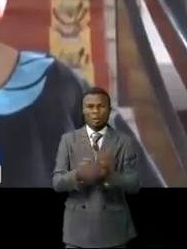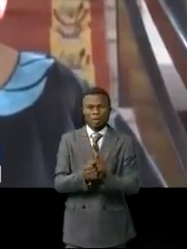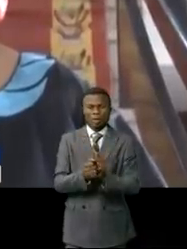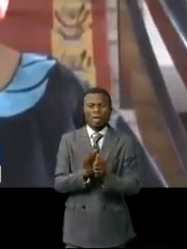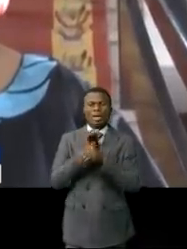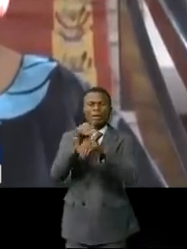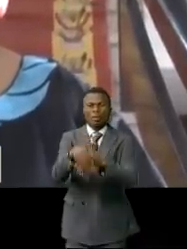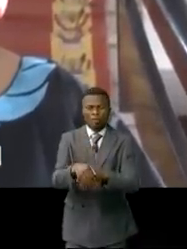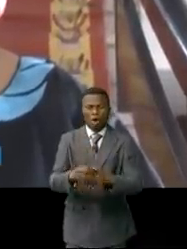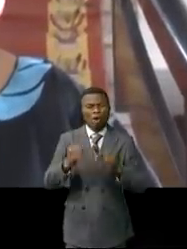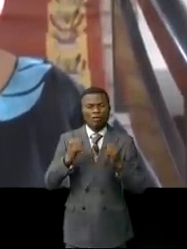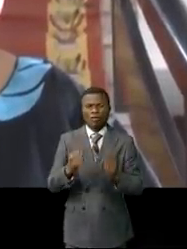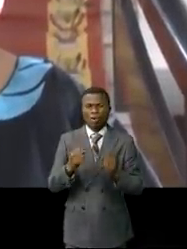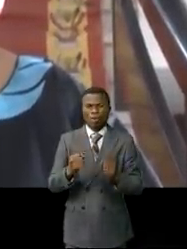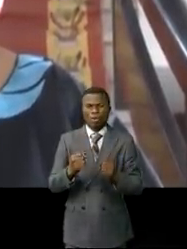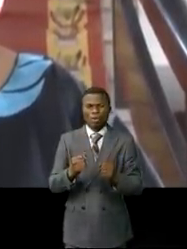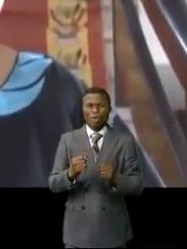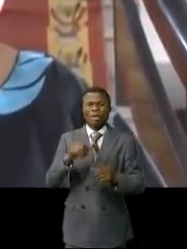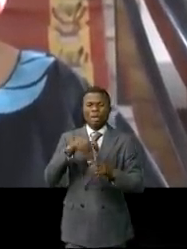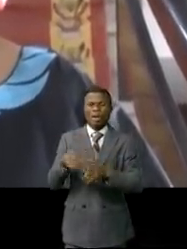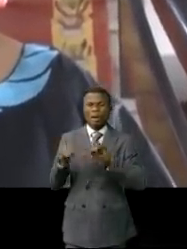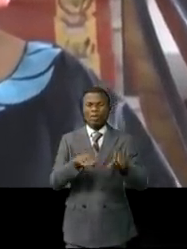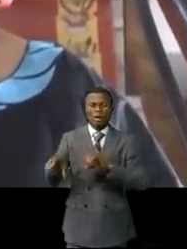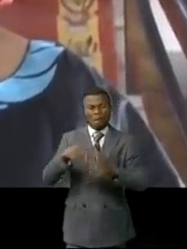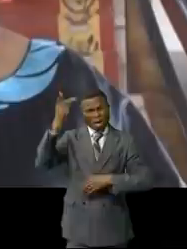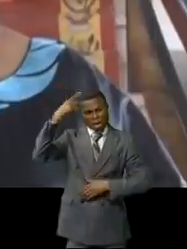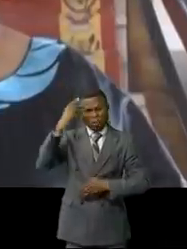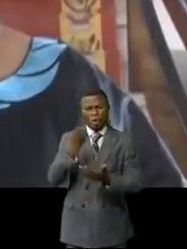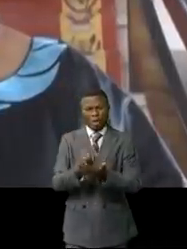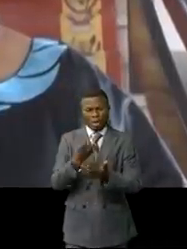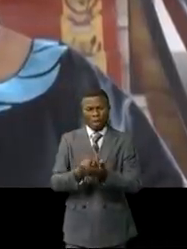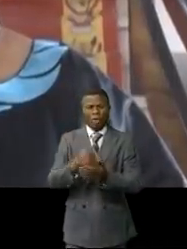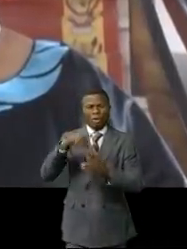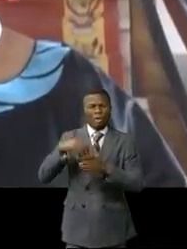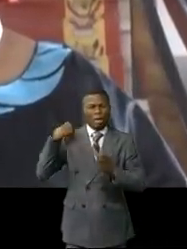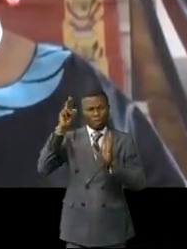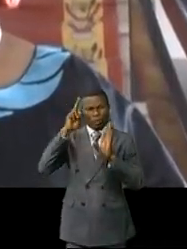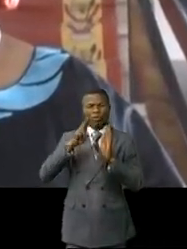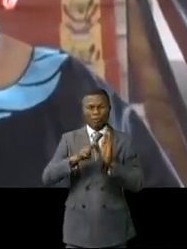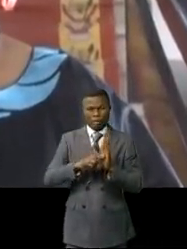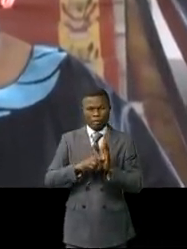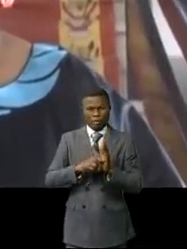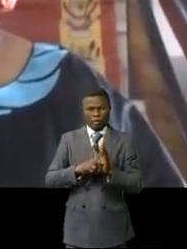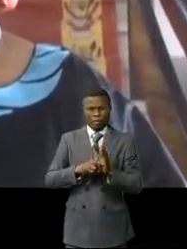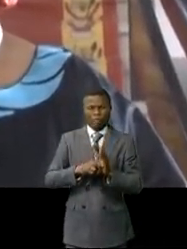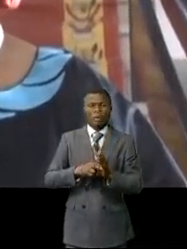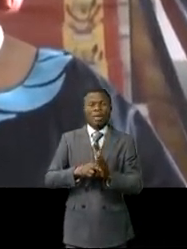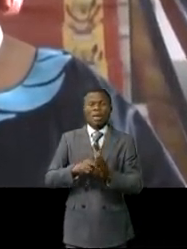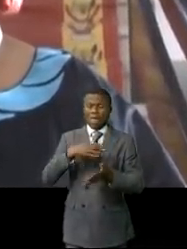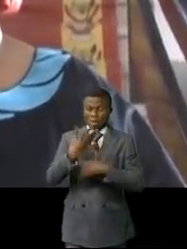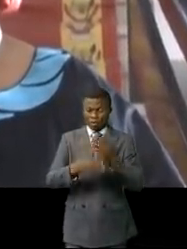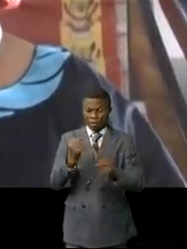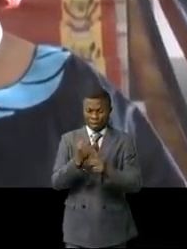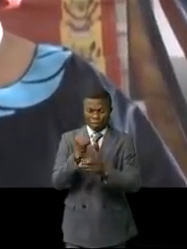contribuer efficacement à la mise en œuvre de la politique économique du gouvernement. Et dans l'accomplissement des missions de la